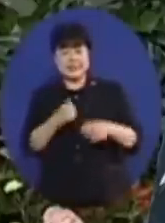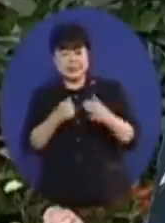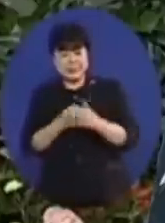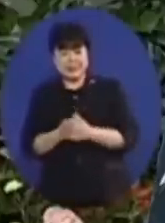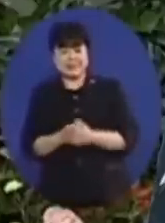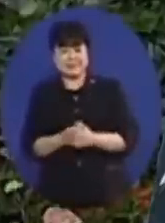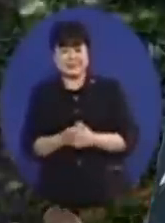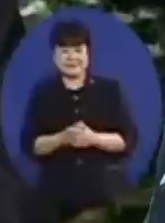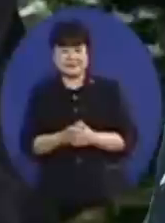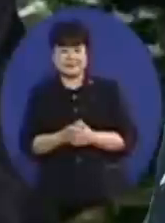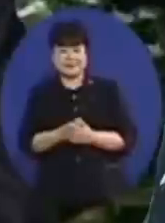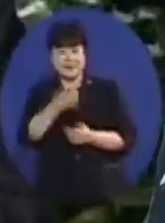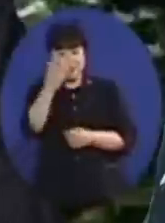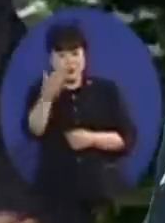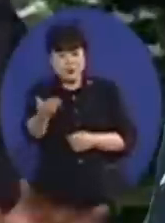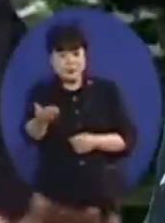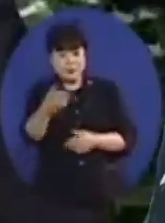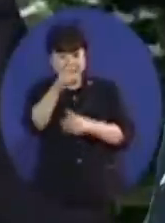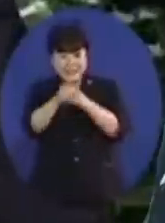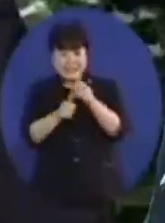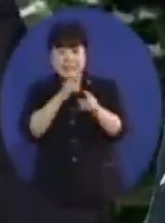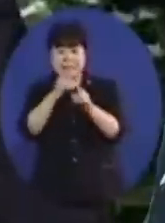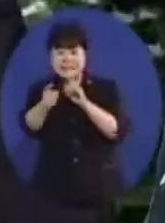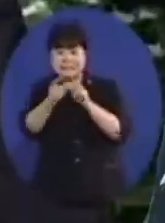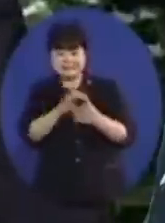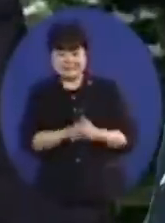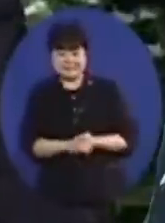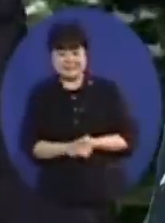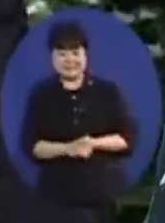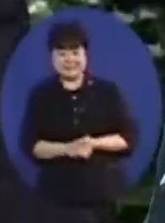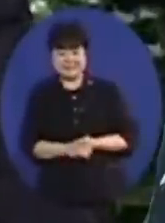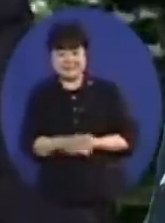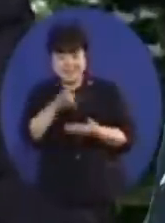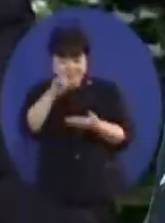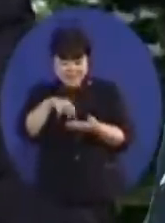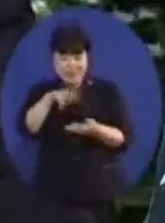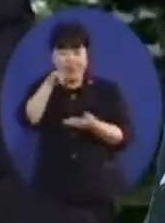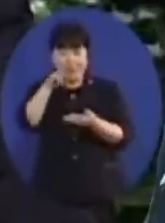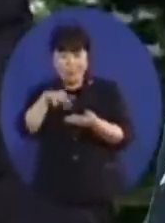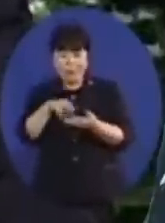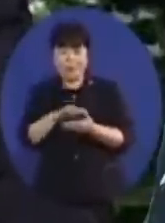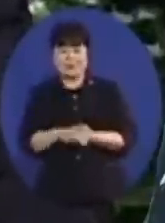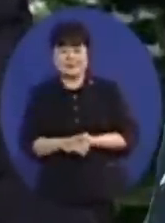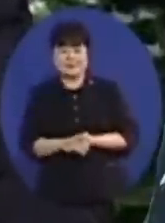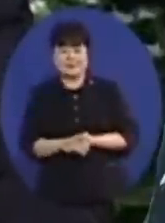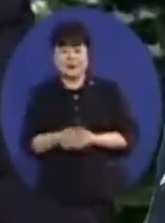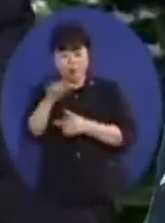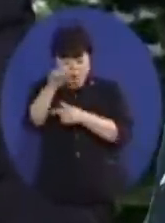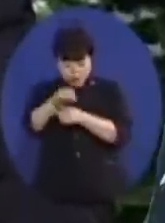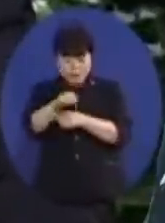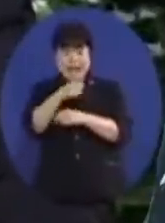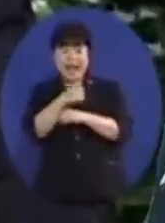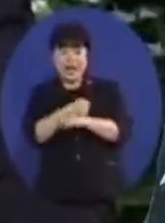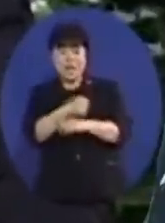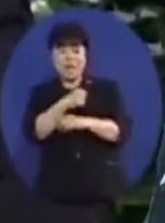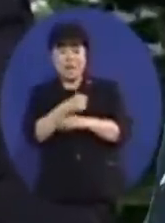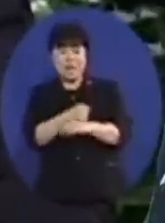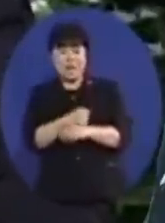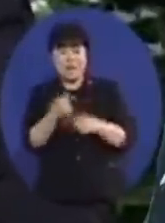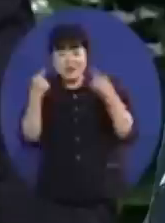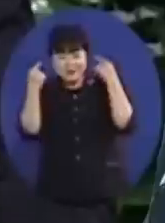그러므로 여러분은 하나님 말씀을 읽고 묵상하고